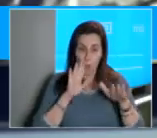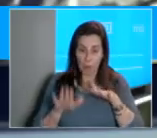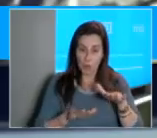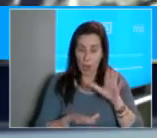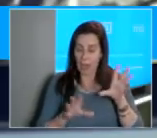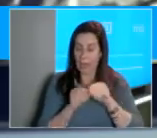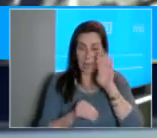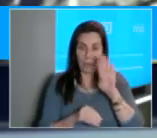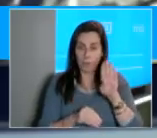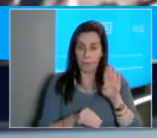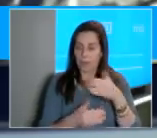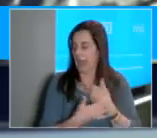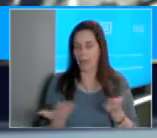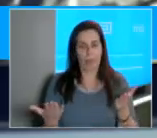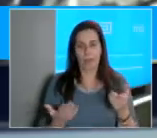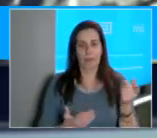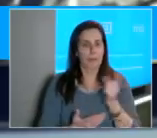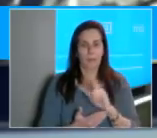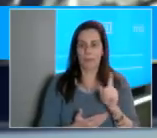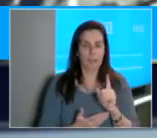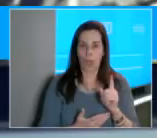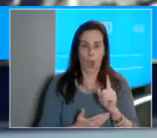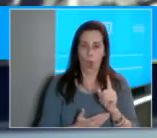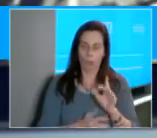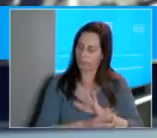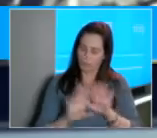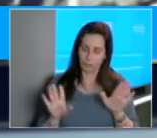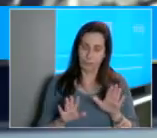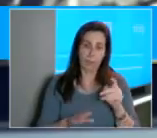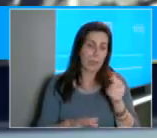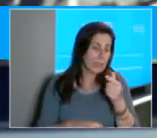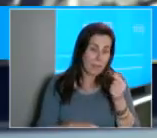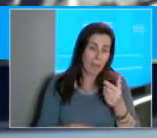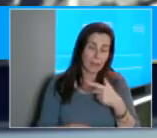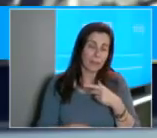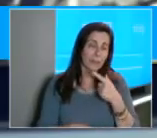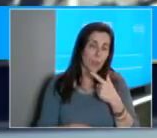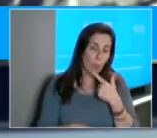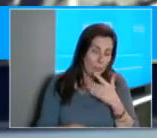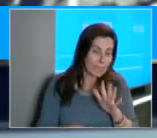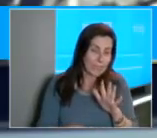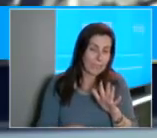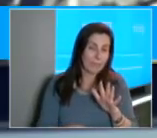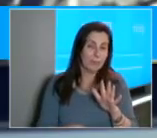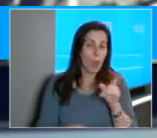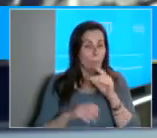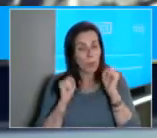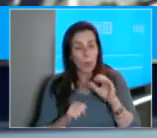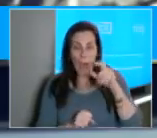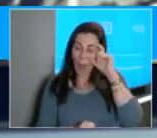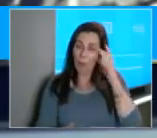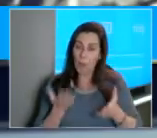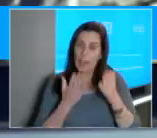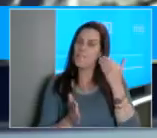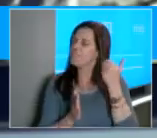הנוכחית בראשות נתניהו הם איבדו, וזה לא יקרה בעידן הזה. כמעט, כמעט, אני הייתי אומרת את זה ככה בסימן שאלה, אולי אבו מאזן